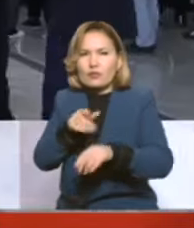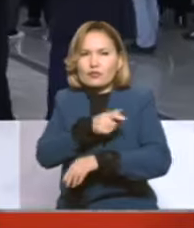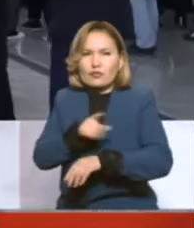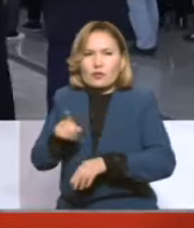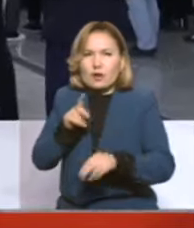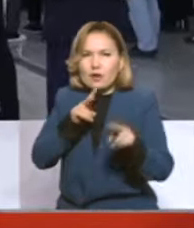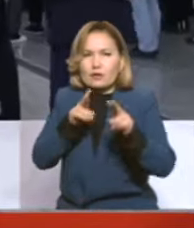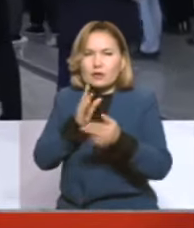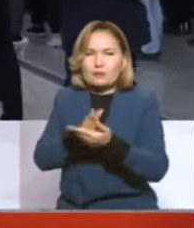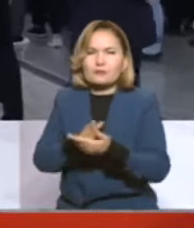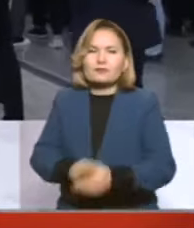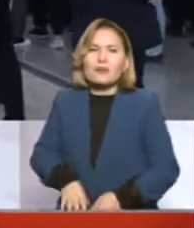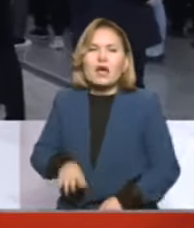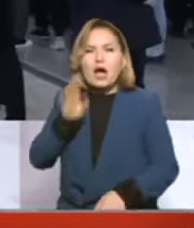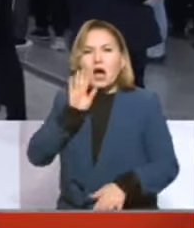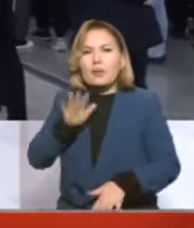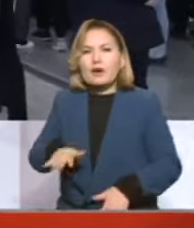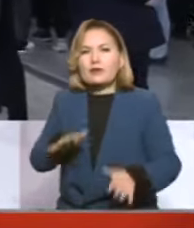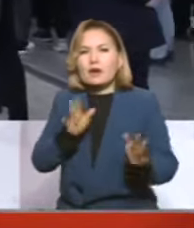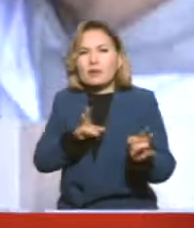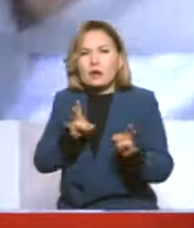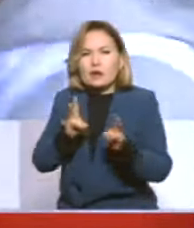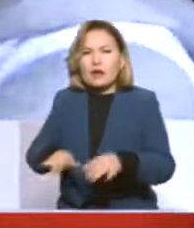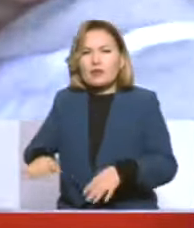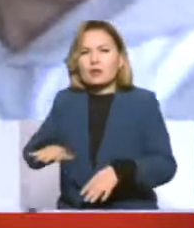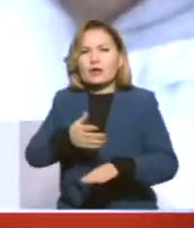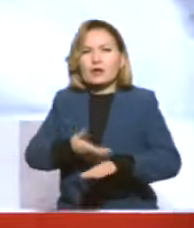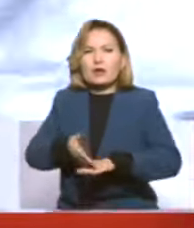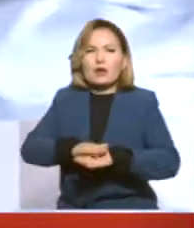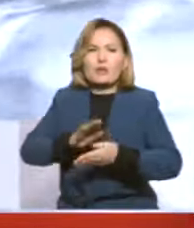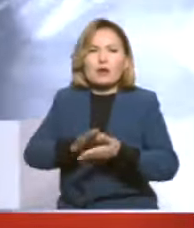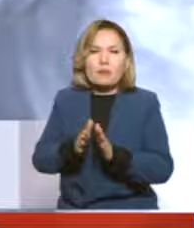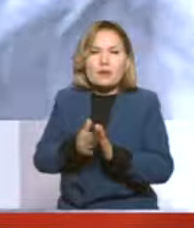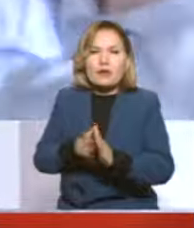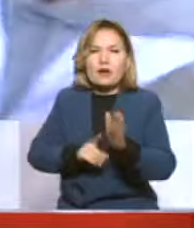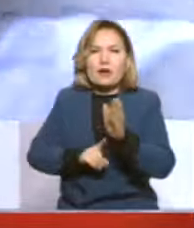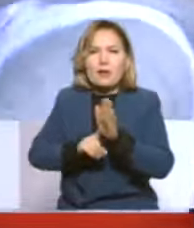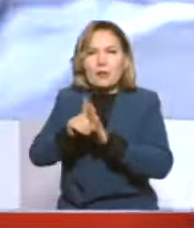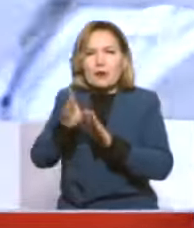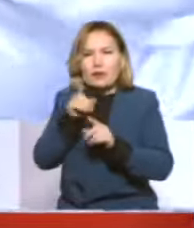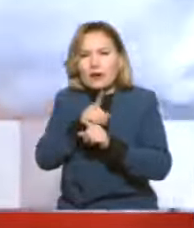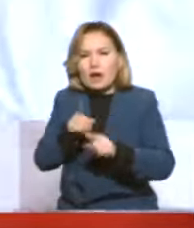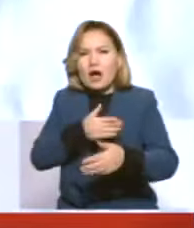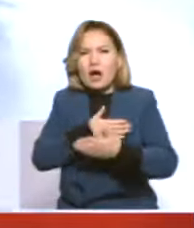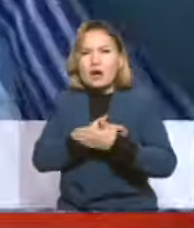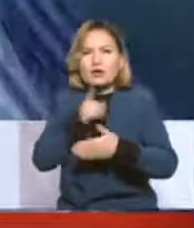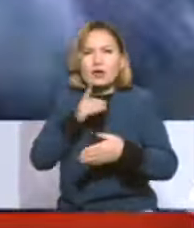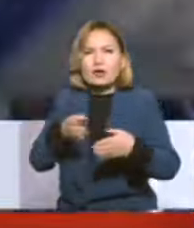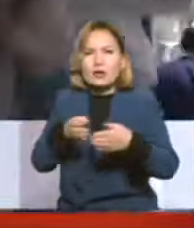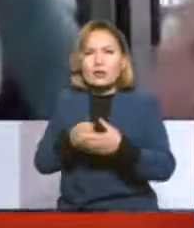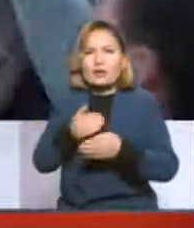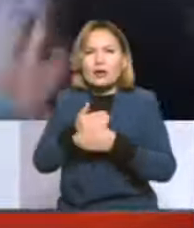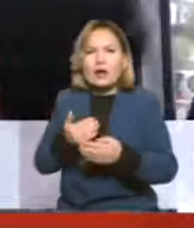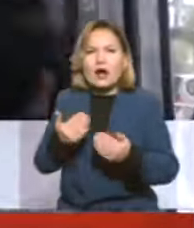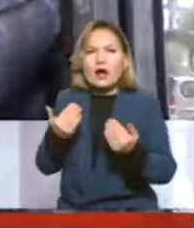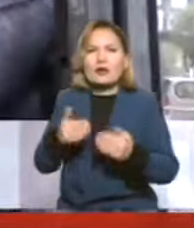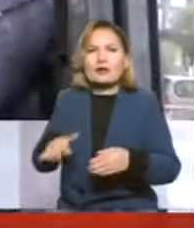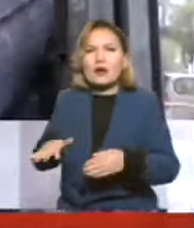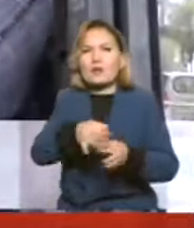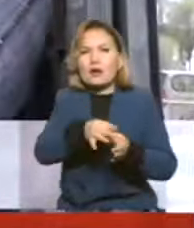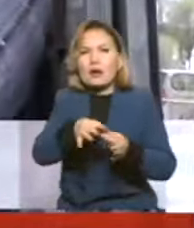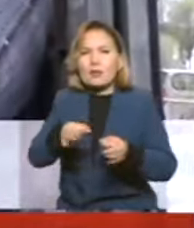етілуде. Су тасқыны болып жатқан аймақтарда төтенше жағдай басталғалы бері еріктілер жұмыс істеп жатыр. Қазір барлық